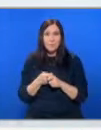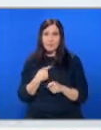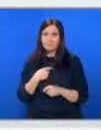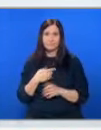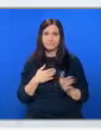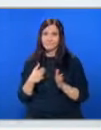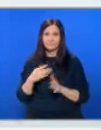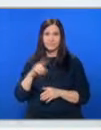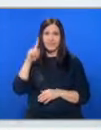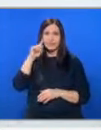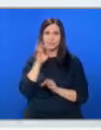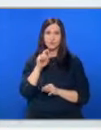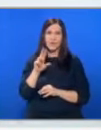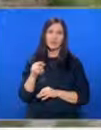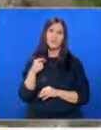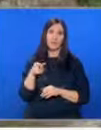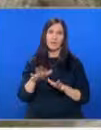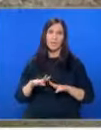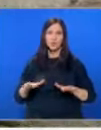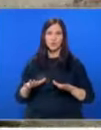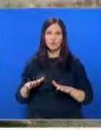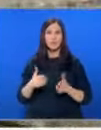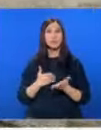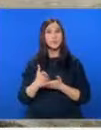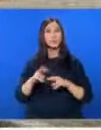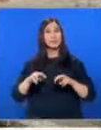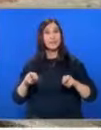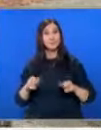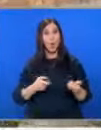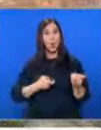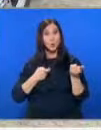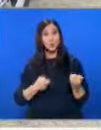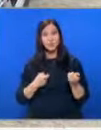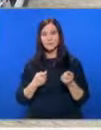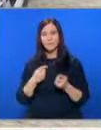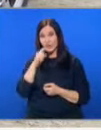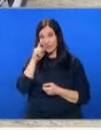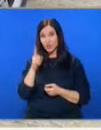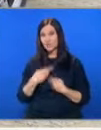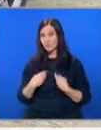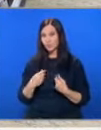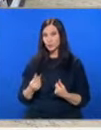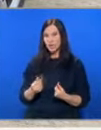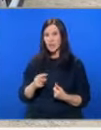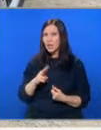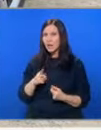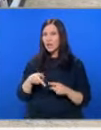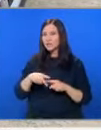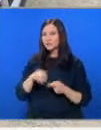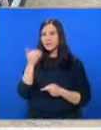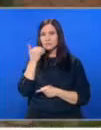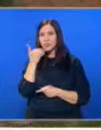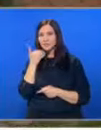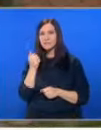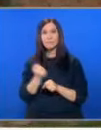казах. Това е положението. Според разследващите, оръжията са били предназначени за продажба или сервизът е използван